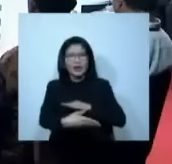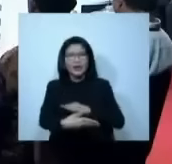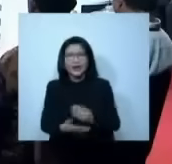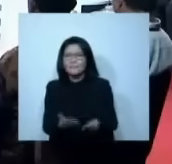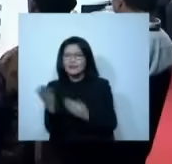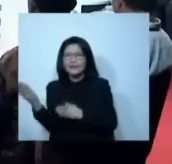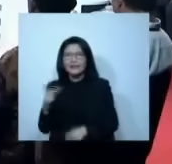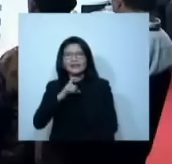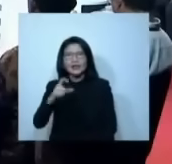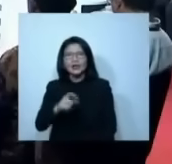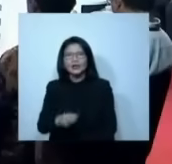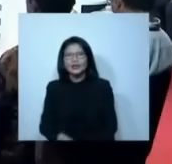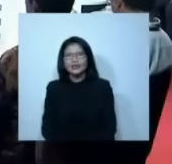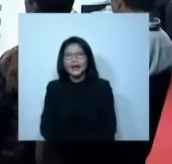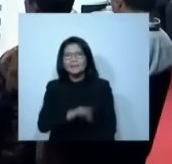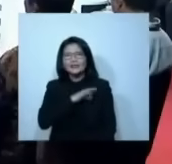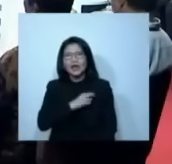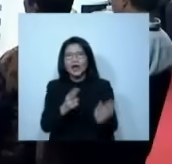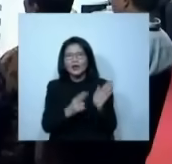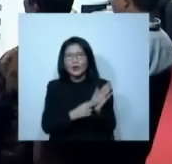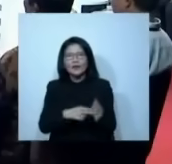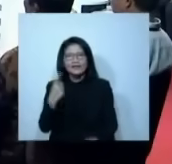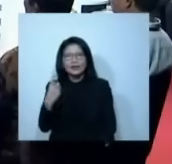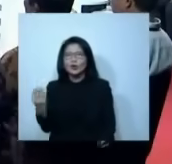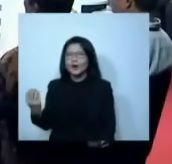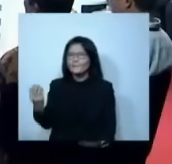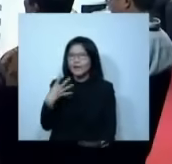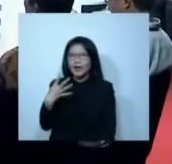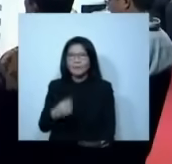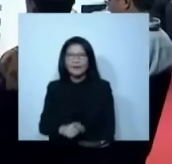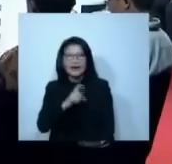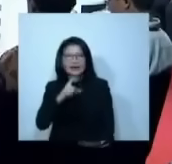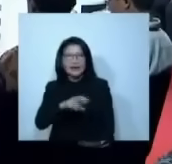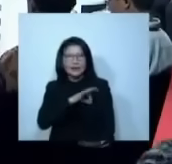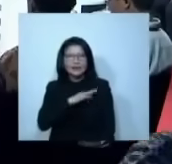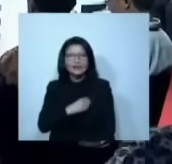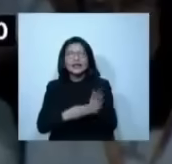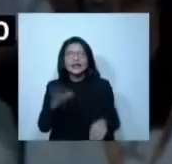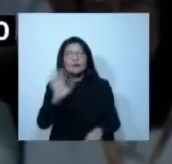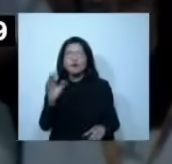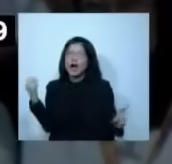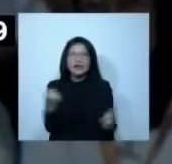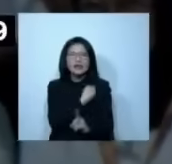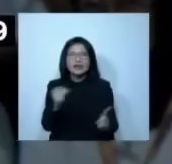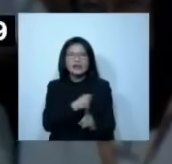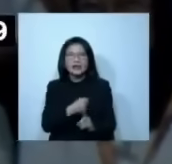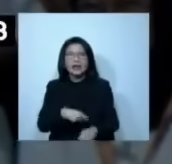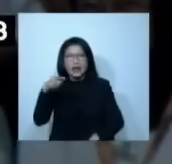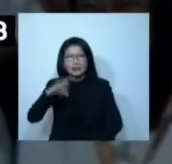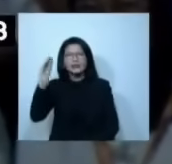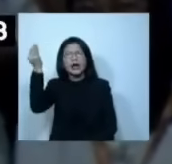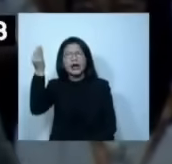dilakukan masa lalu Bahkan dia orang yang bersumpah untuk rela mati demi bangsa dan negara Anis juga menggambarkan bagaimana